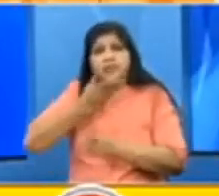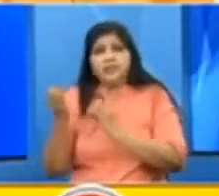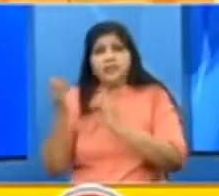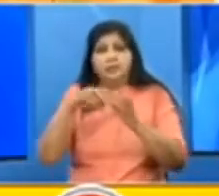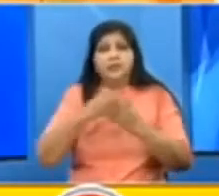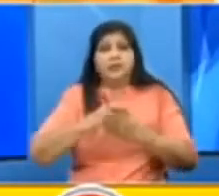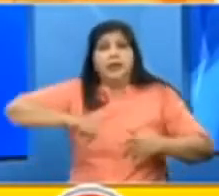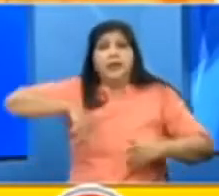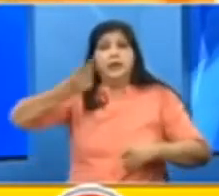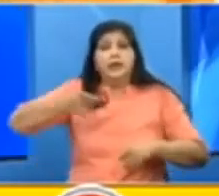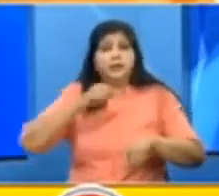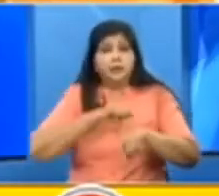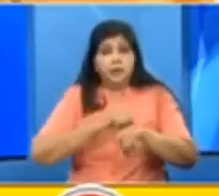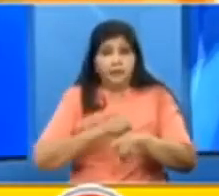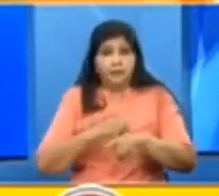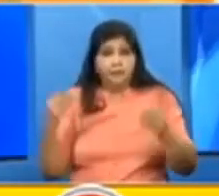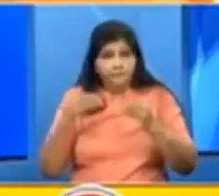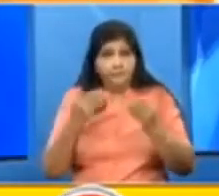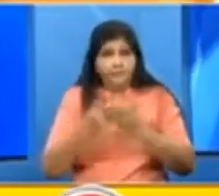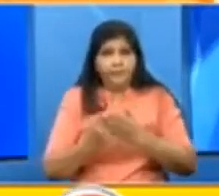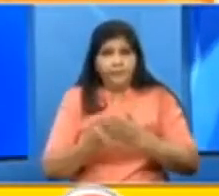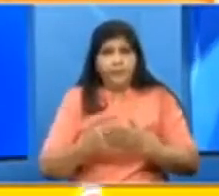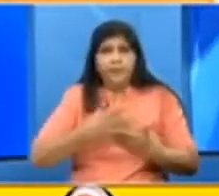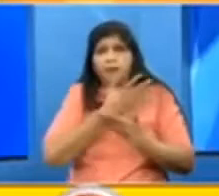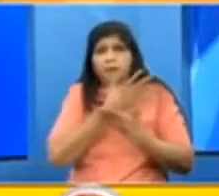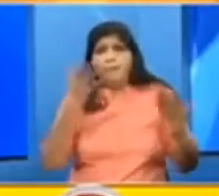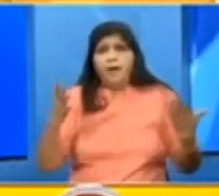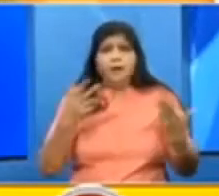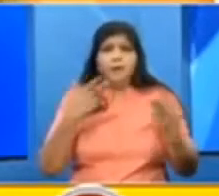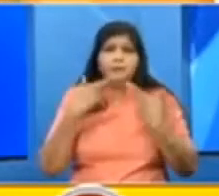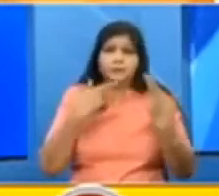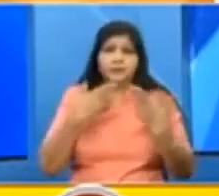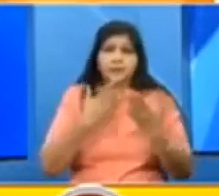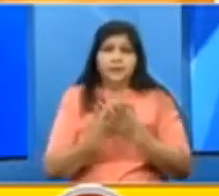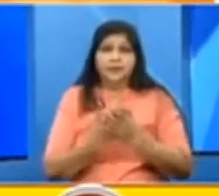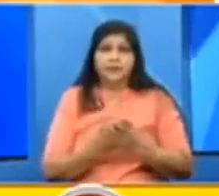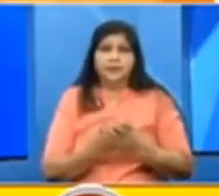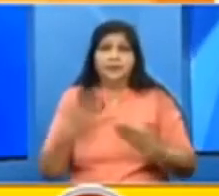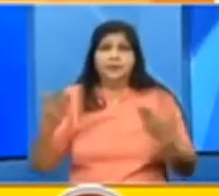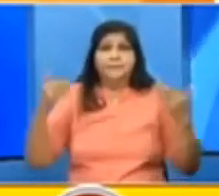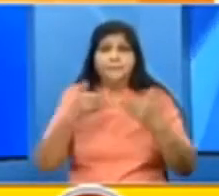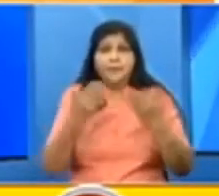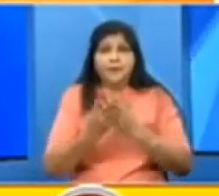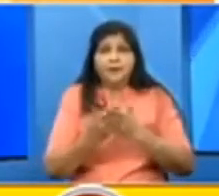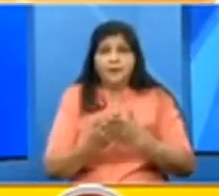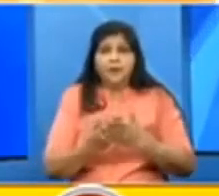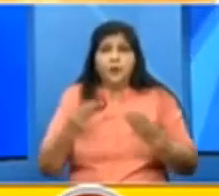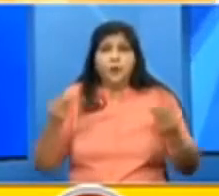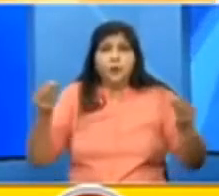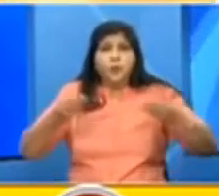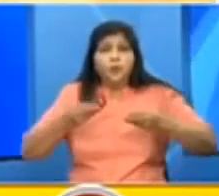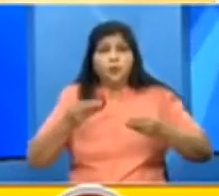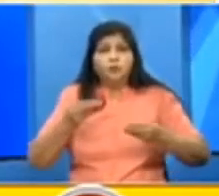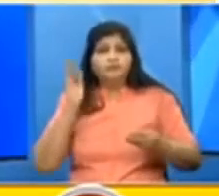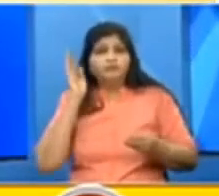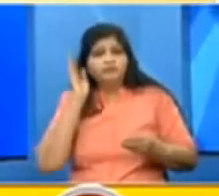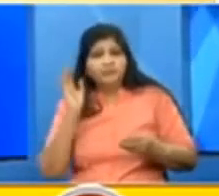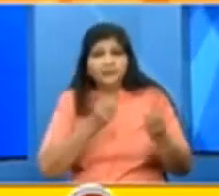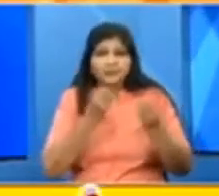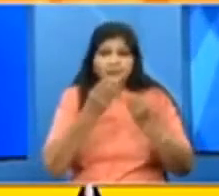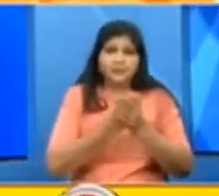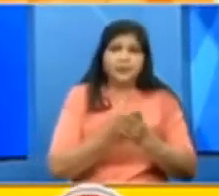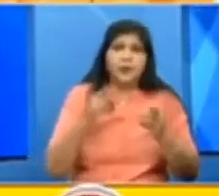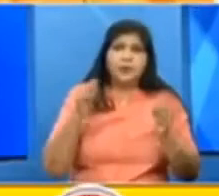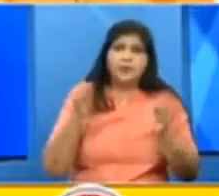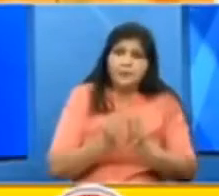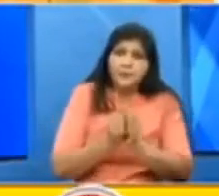अगली बार जब हम मिलेंगे तो फिर ढेर सारी बातें करेंगे, मिलकर कुछ नया सीखेंगे और सबके